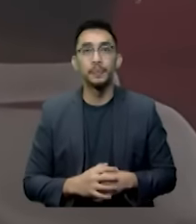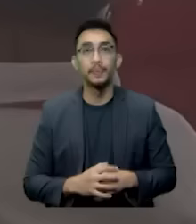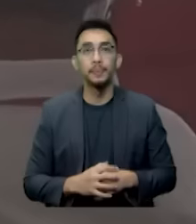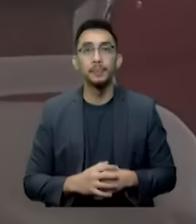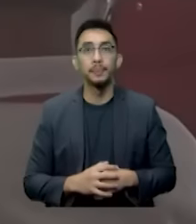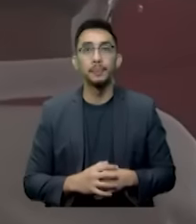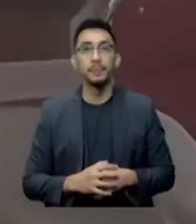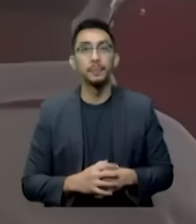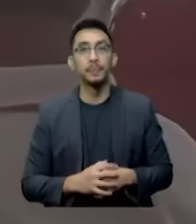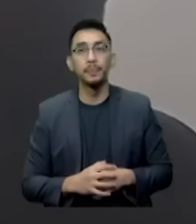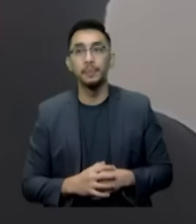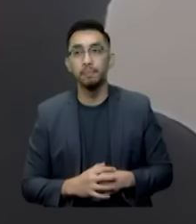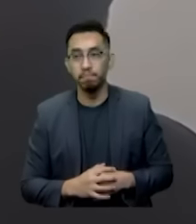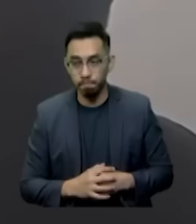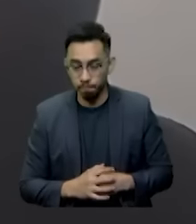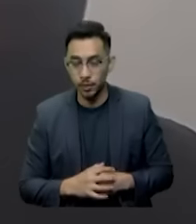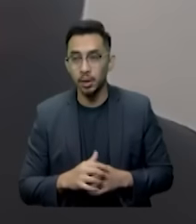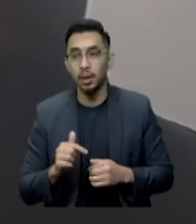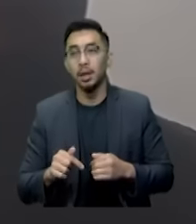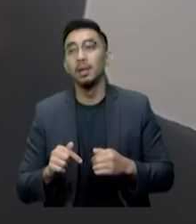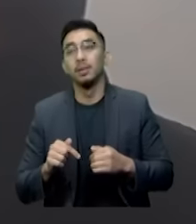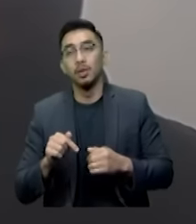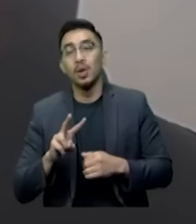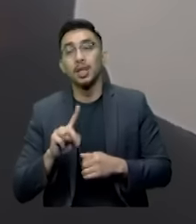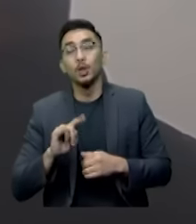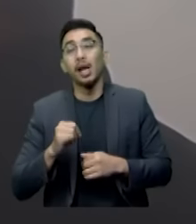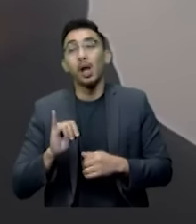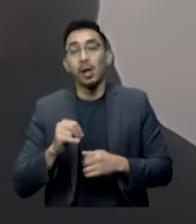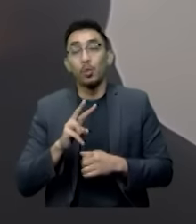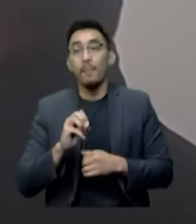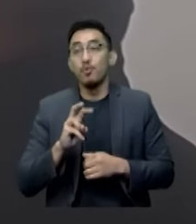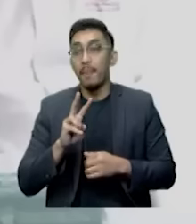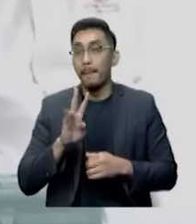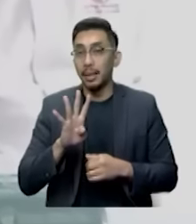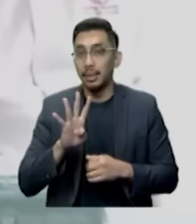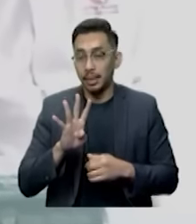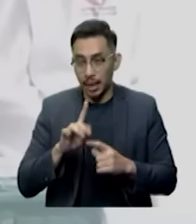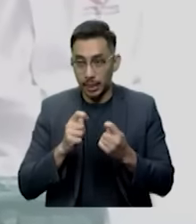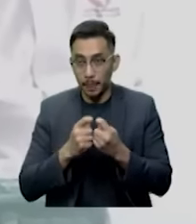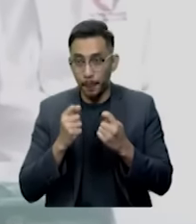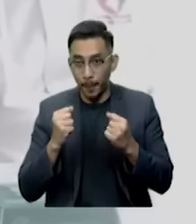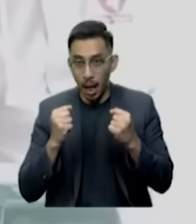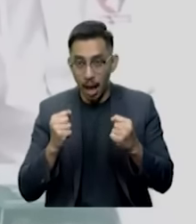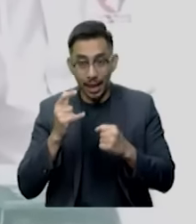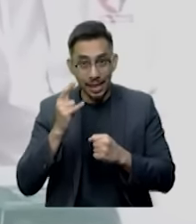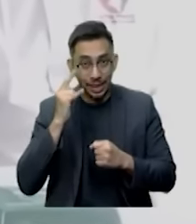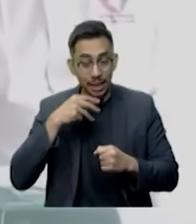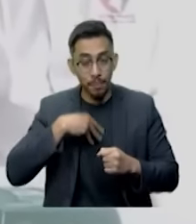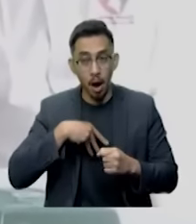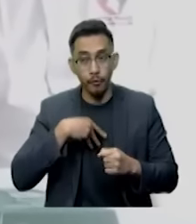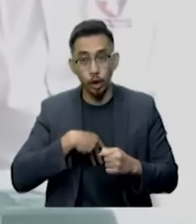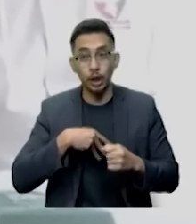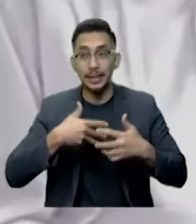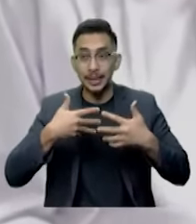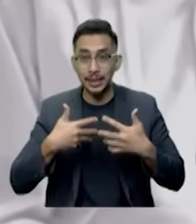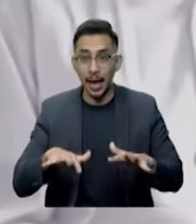Jelang kampanye terbuka pada 21 Januari 2024, tim pemenangan nasional Ganjar Pranowo Mahfud MD telah selesai menyusun seluruh jadwal